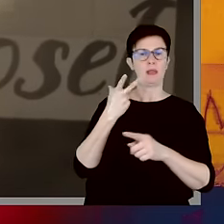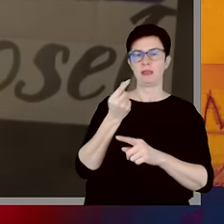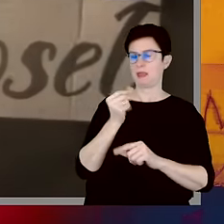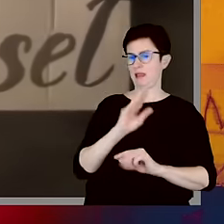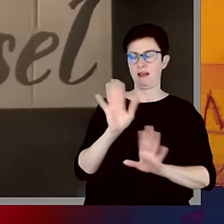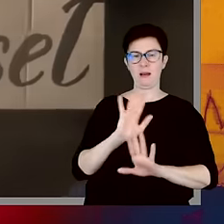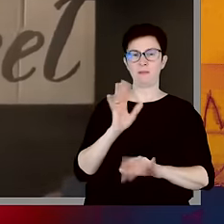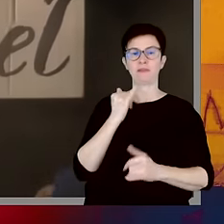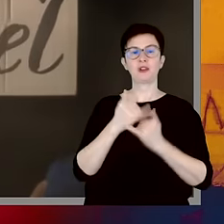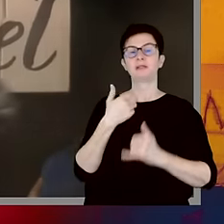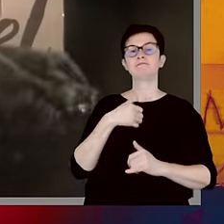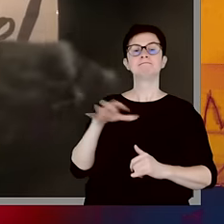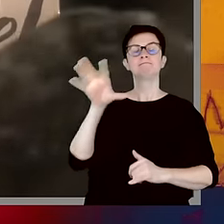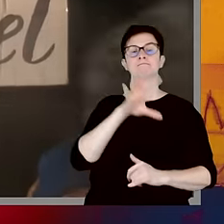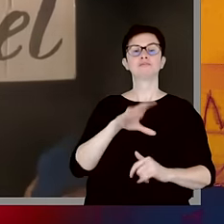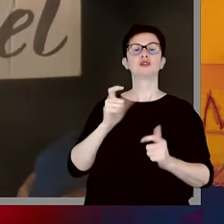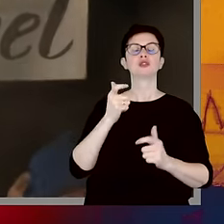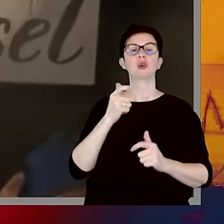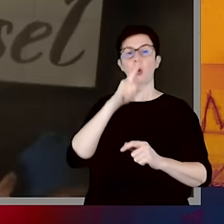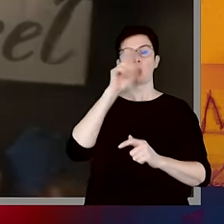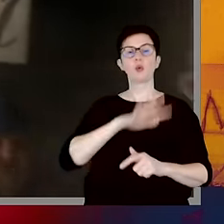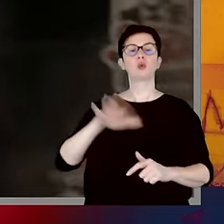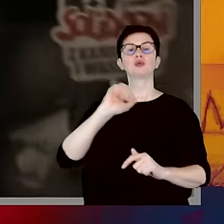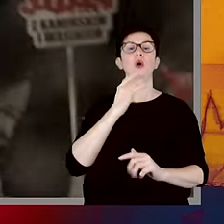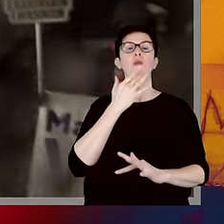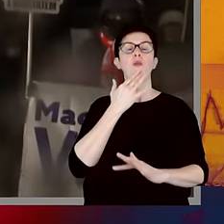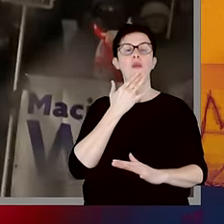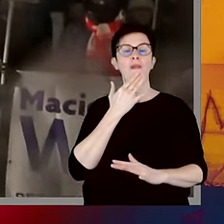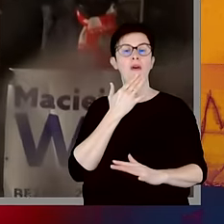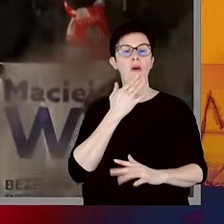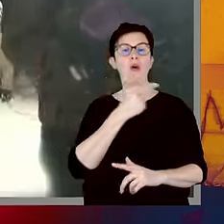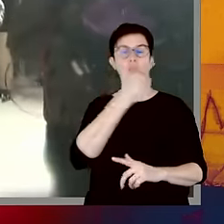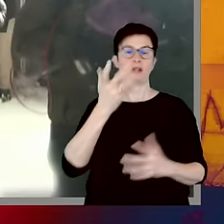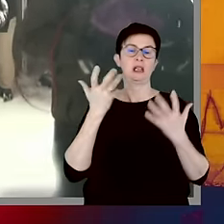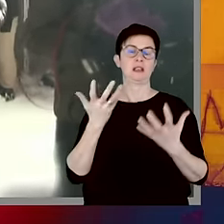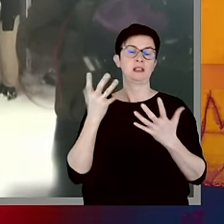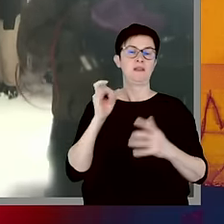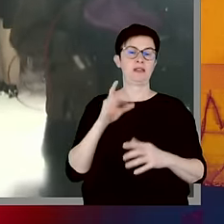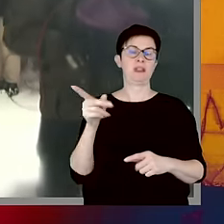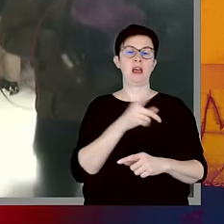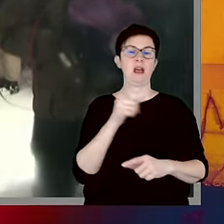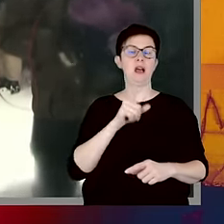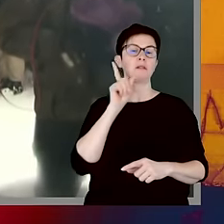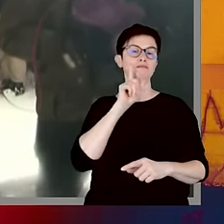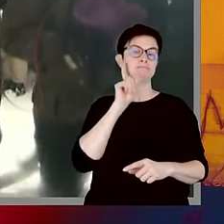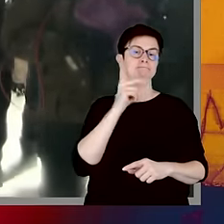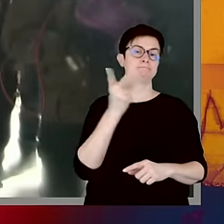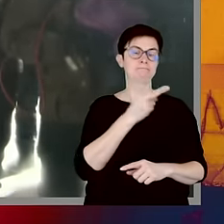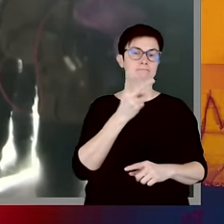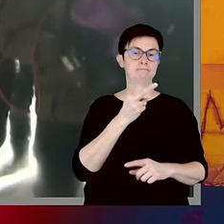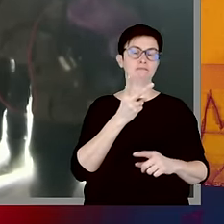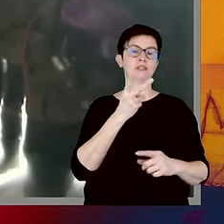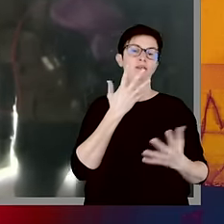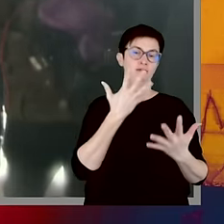opinię publiczną i co chce opinia publiczna, to jednak opinia publiczna chce, żeby panowie przesiedzieli w więzieniu cały swój wyrok i